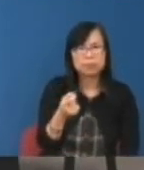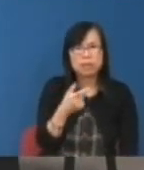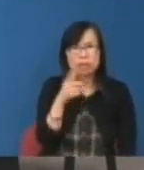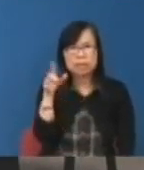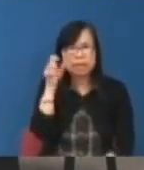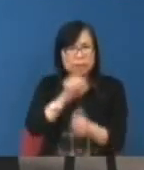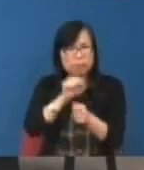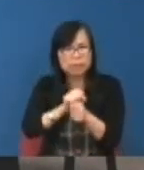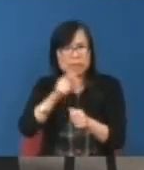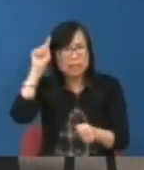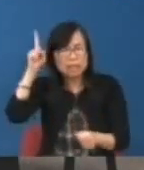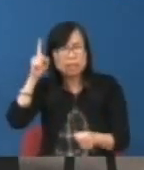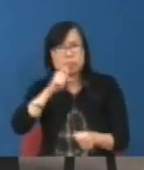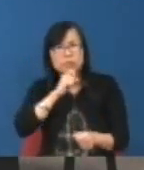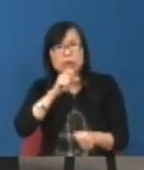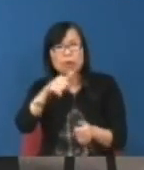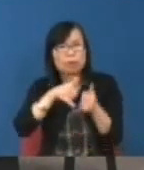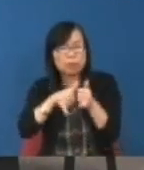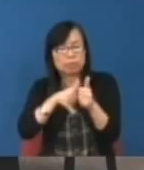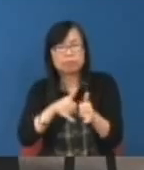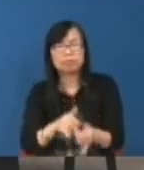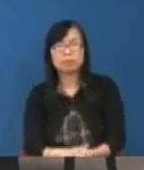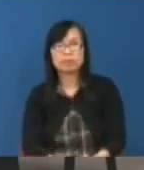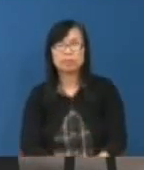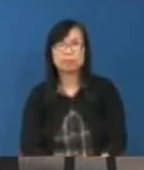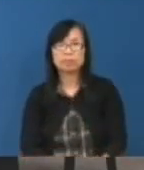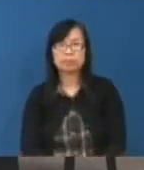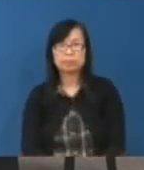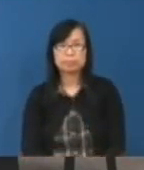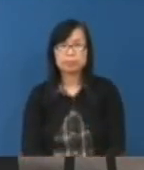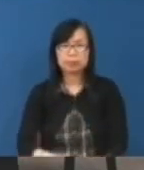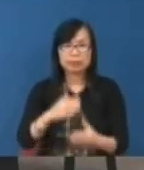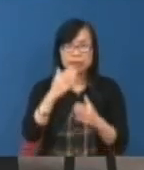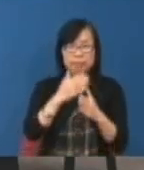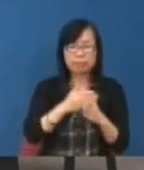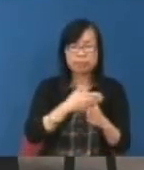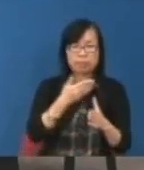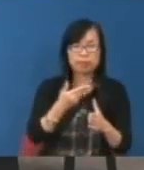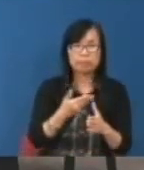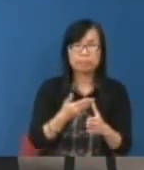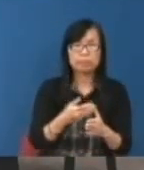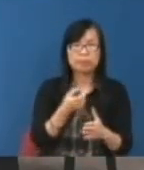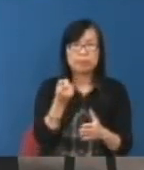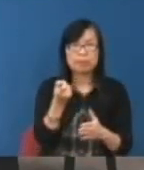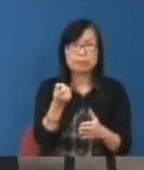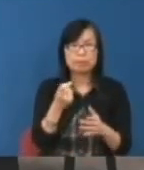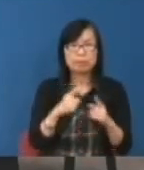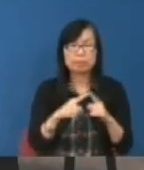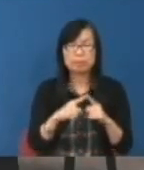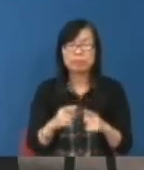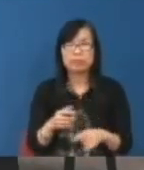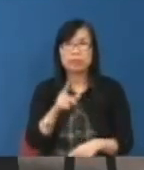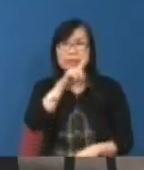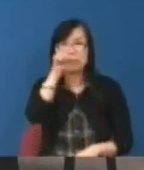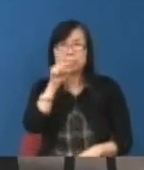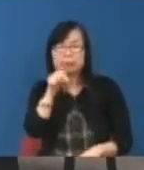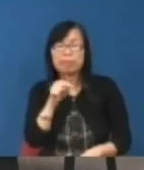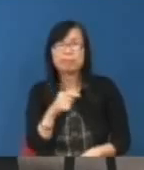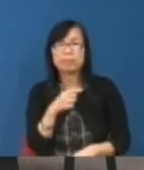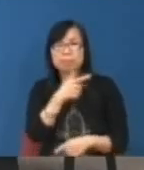次次都有班友仔喺度跟佢。 咁因為其實呢個係一個小市民心態，我講緊點解咁多